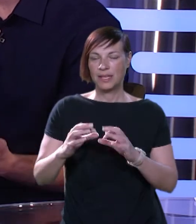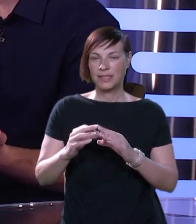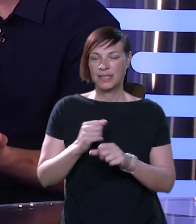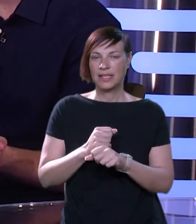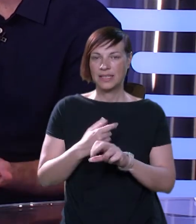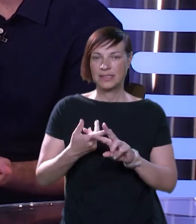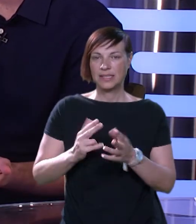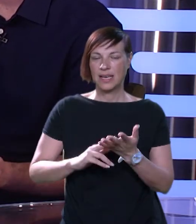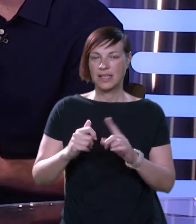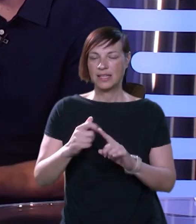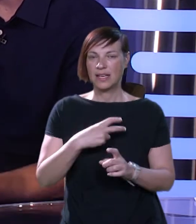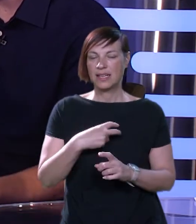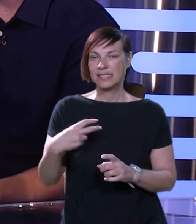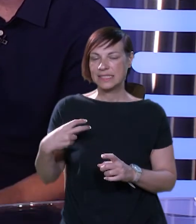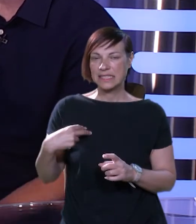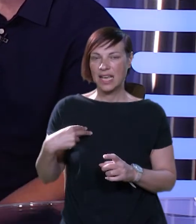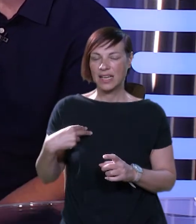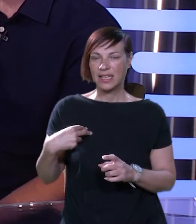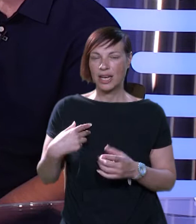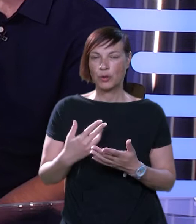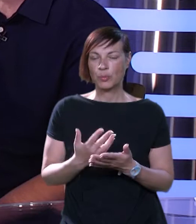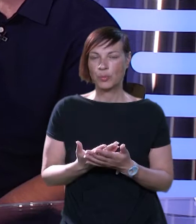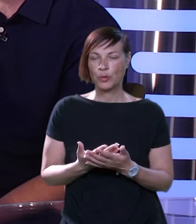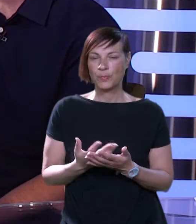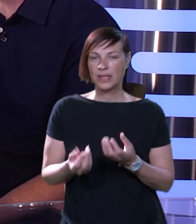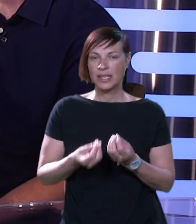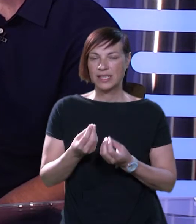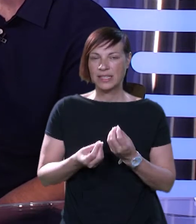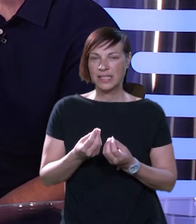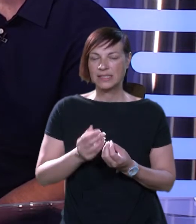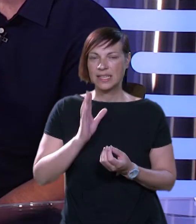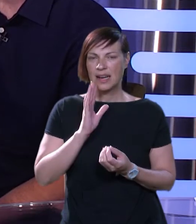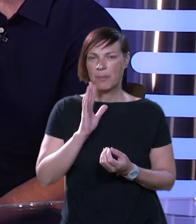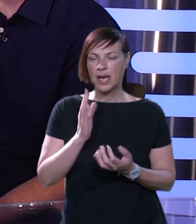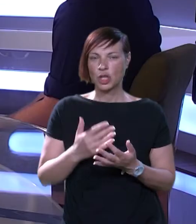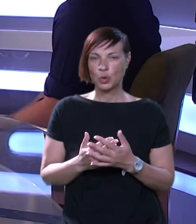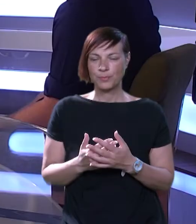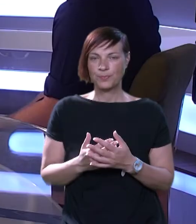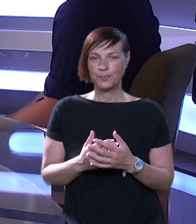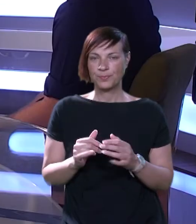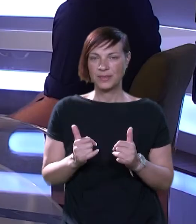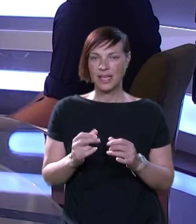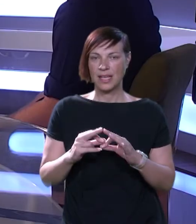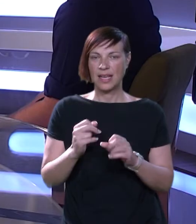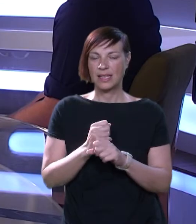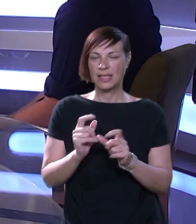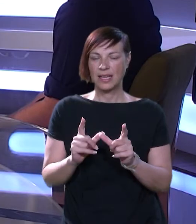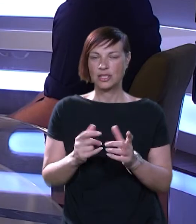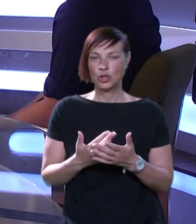navana radila si u HNK u Zagrebu, u Zločin na Kozijem otoku, gdje si u biti igrala majku, je li tako? Da,